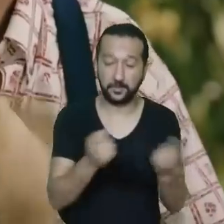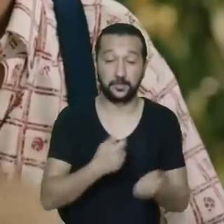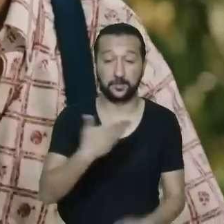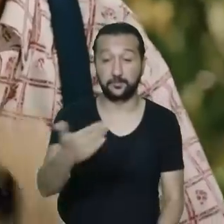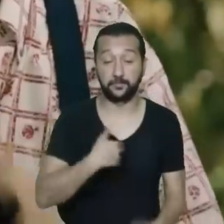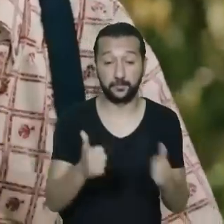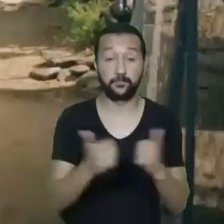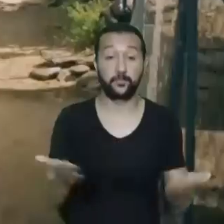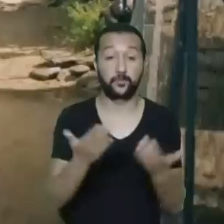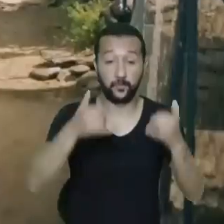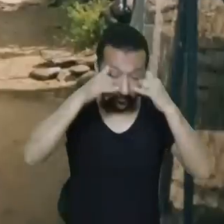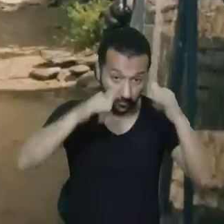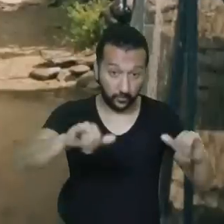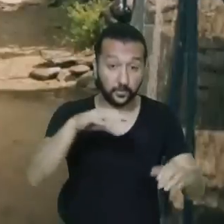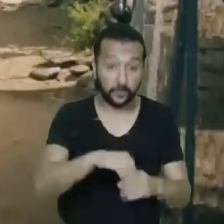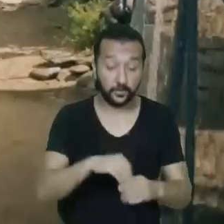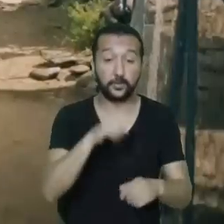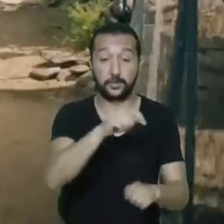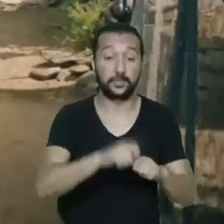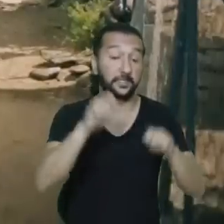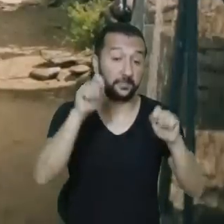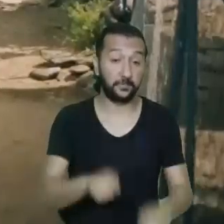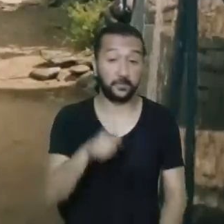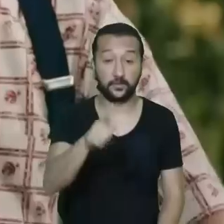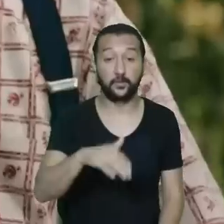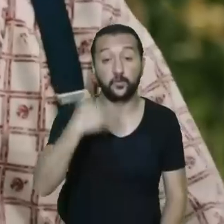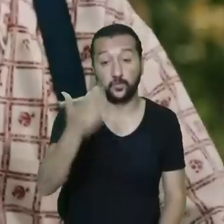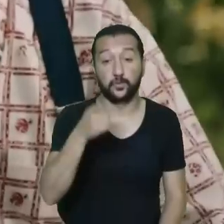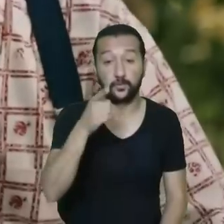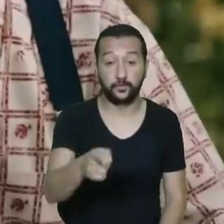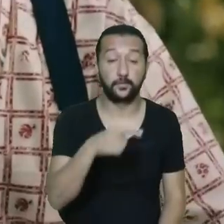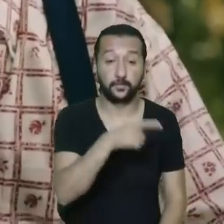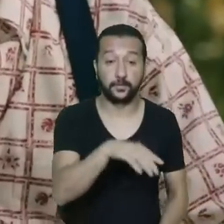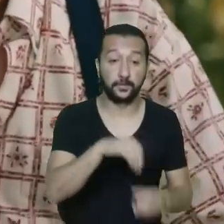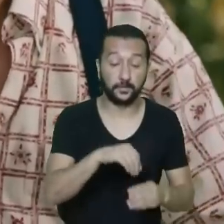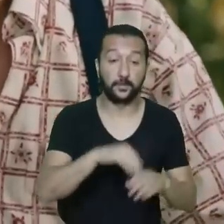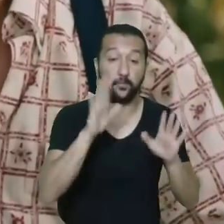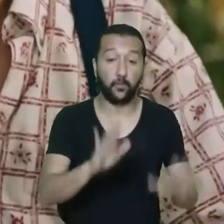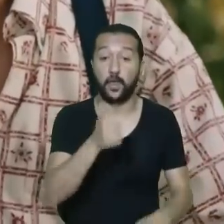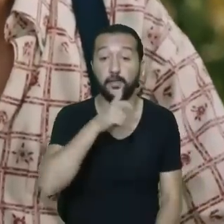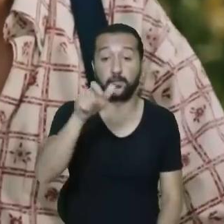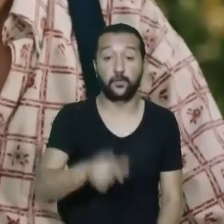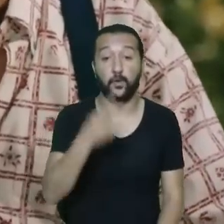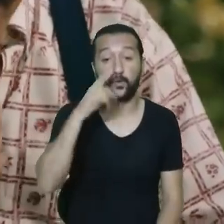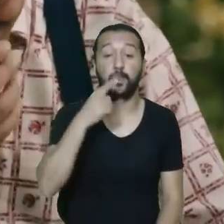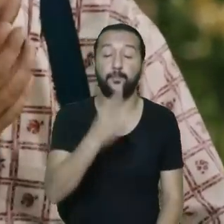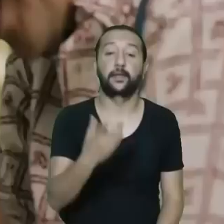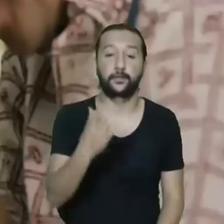ya. Öküzlerin hamuduna bir asıldın böyle. Ondan sonra ulan ben böyle adam görmedim